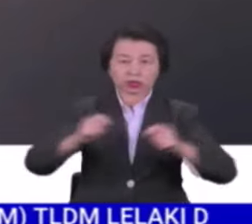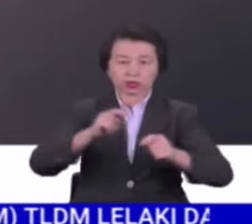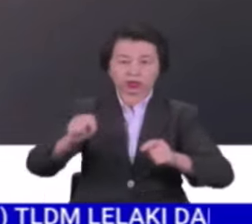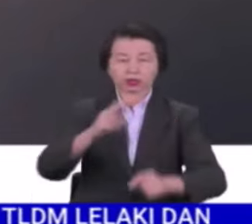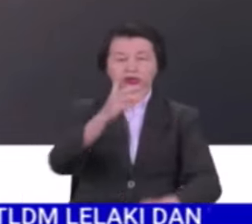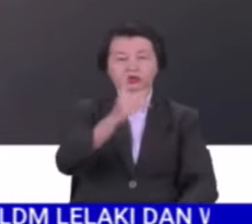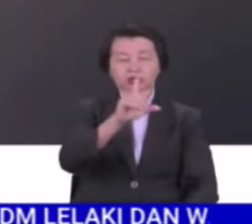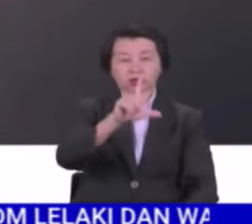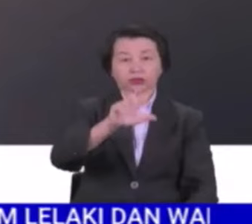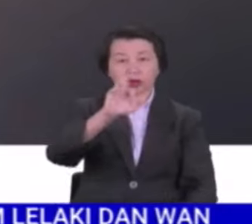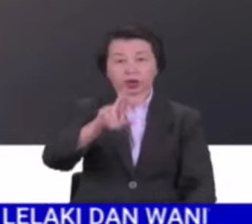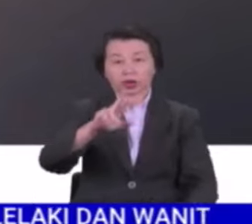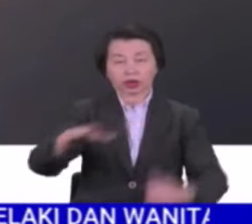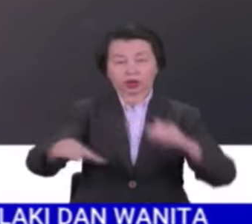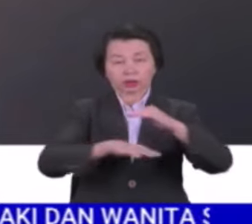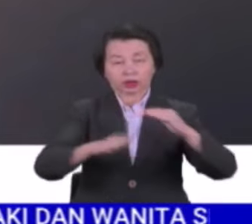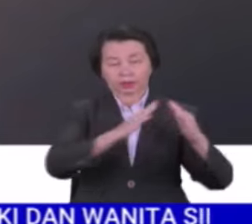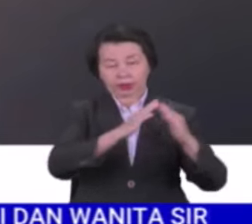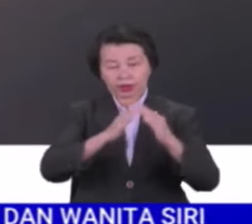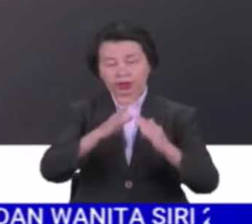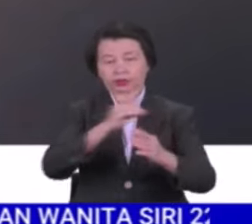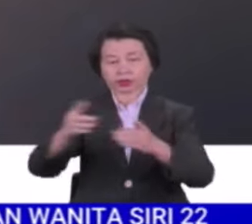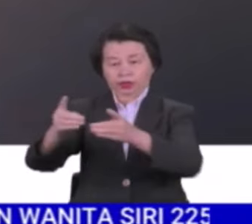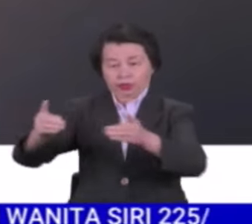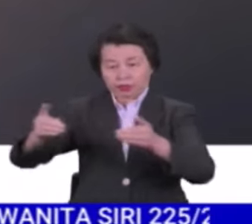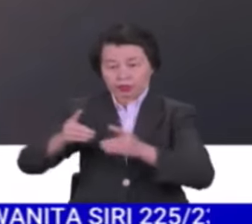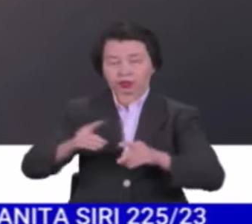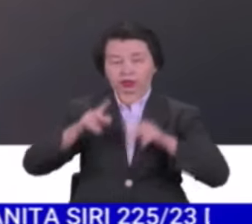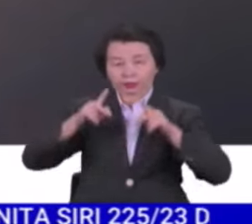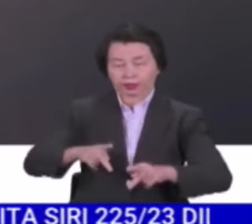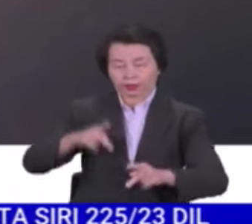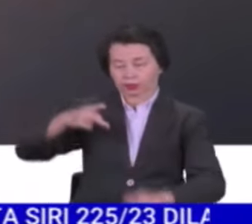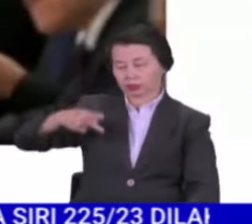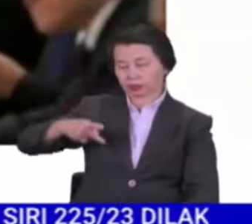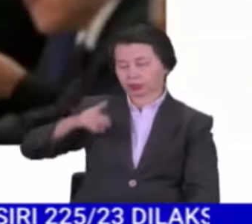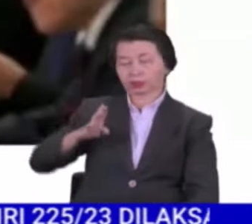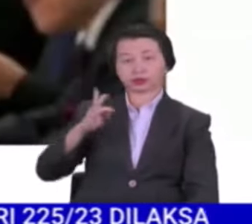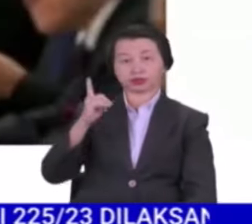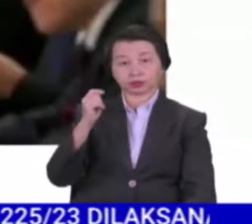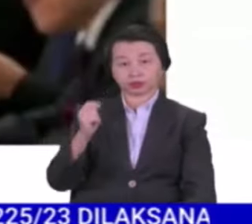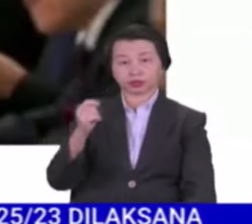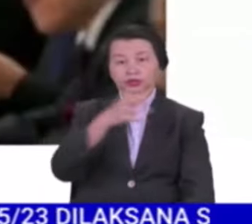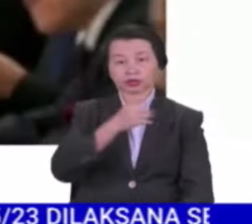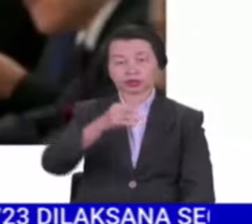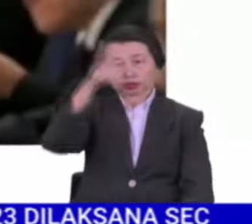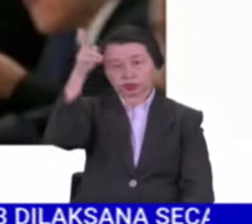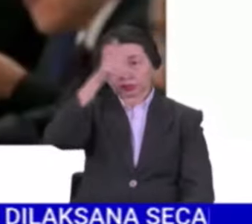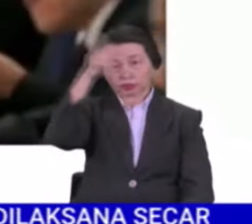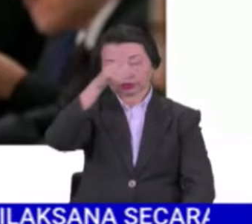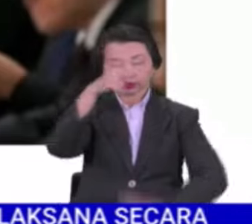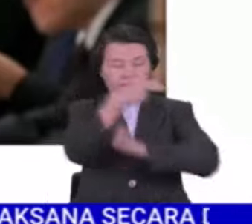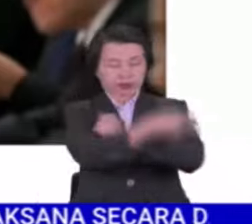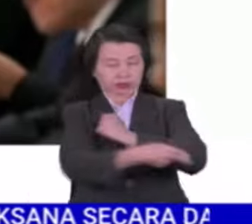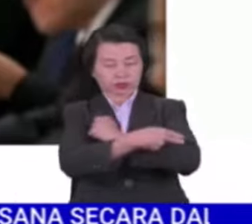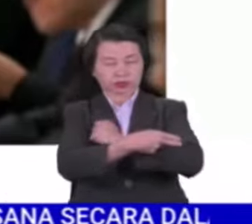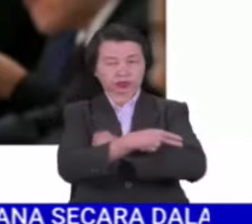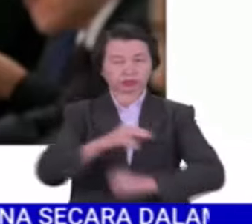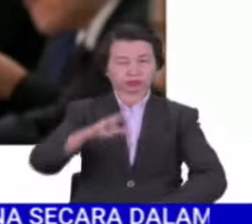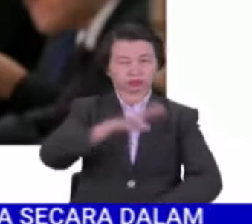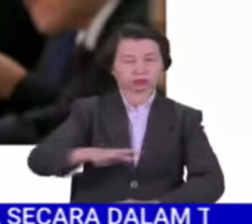dealer diperingkat bandaran dan daerah oleh pihak berkuasa tempatan PBT dan kerajaan-kerajaan negeri